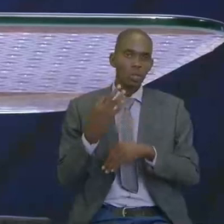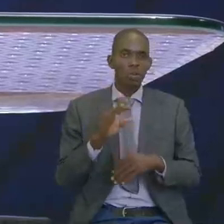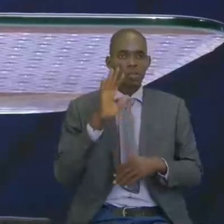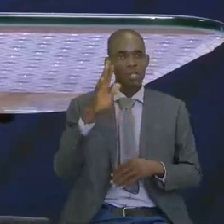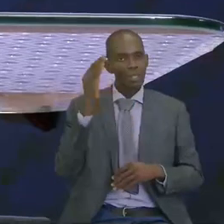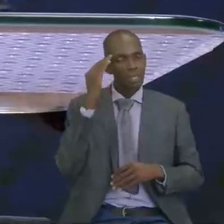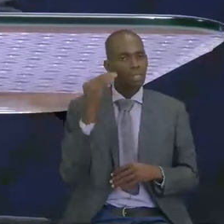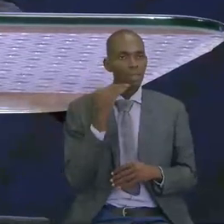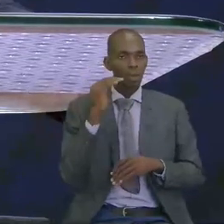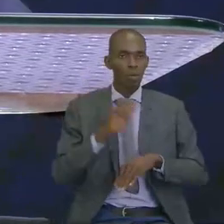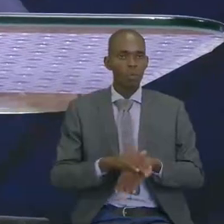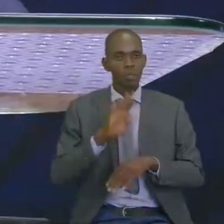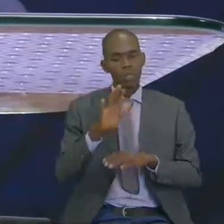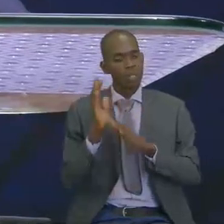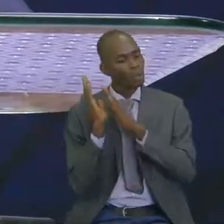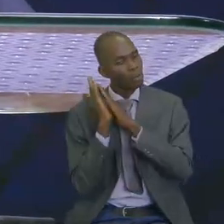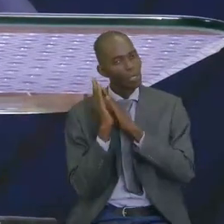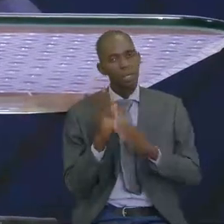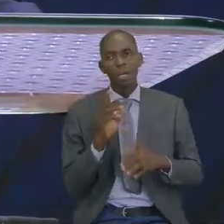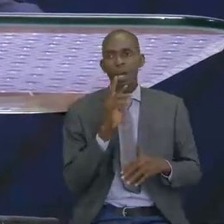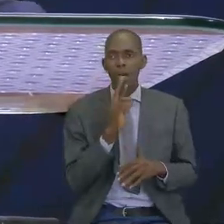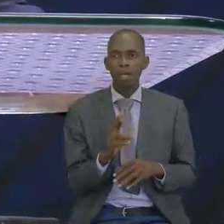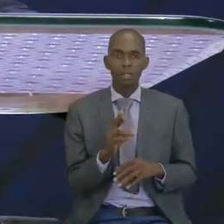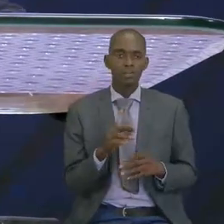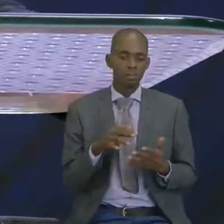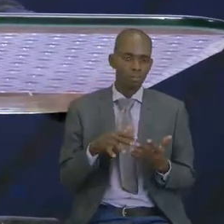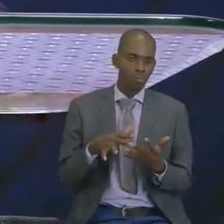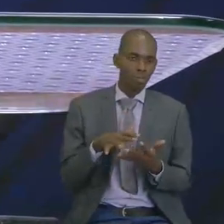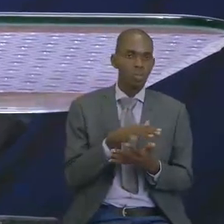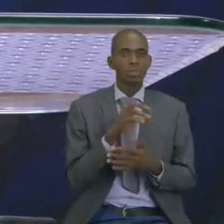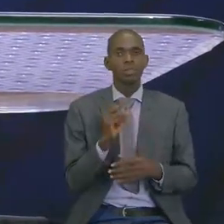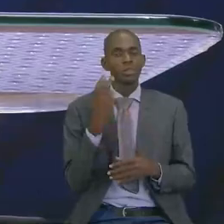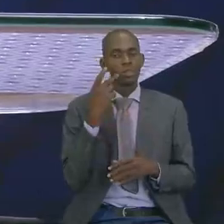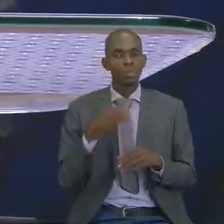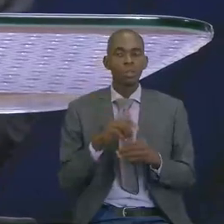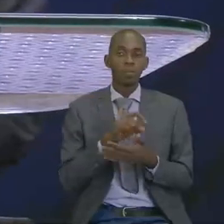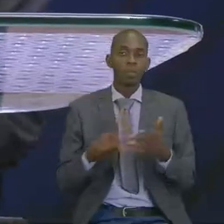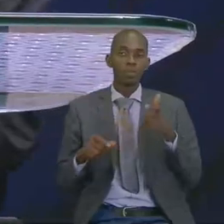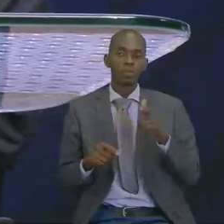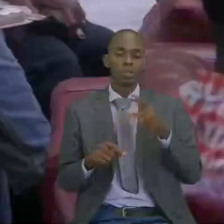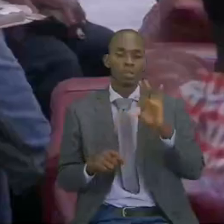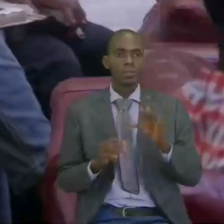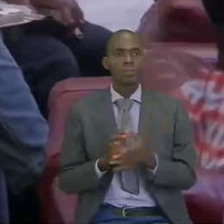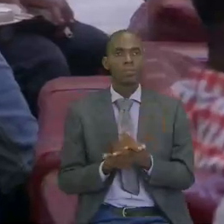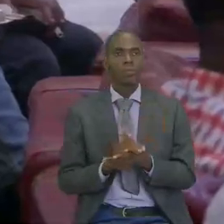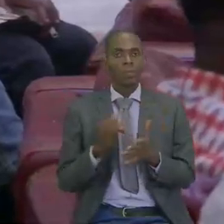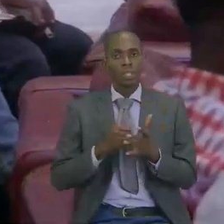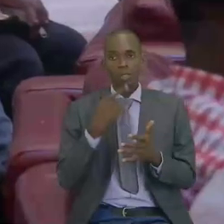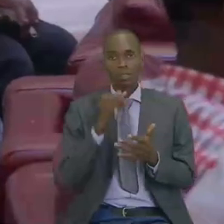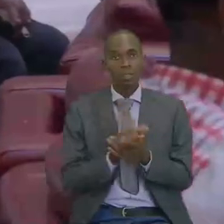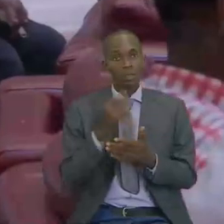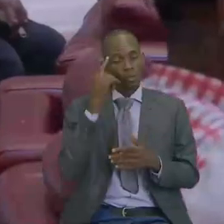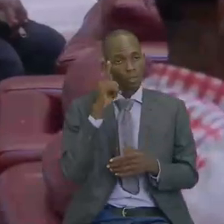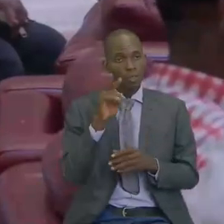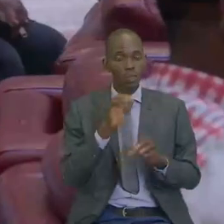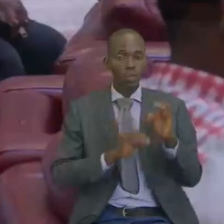voici ton songe et les visions que tu as eues sur ta couche. Le verset 29 dit, sur ta couche